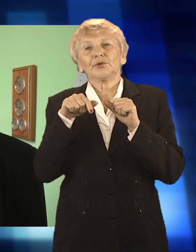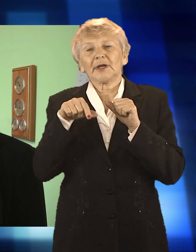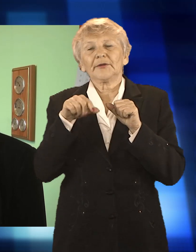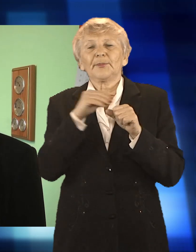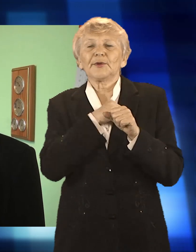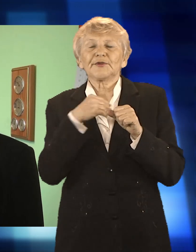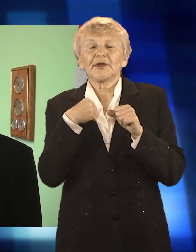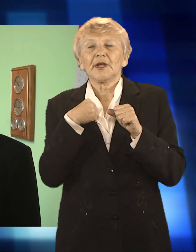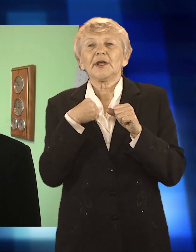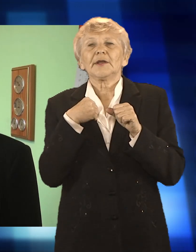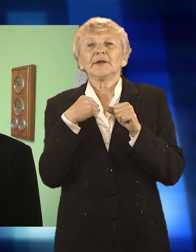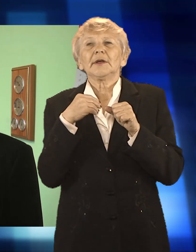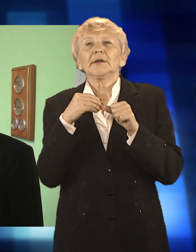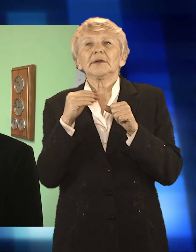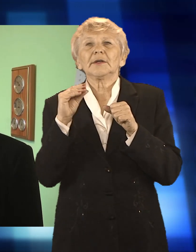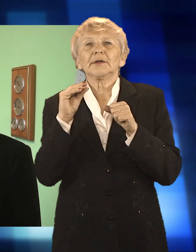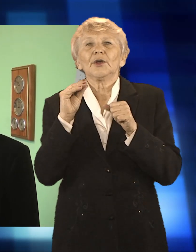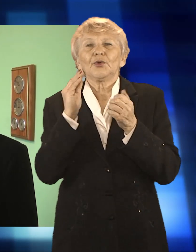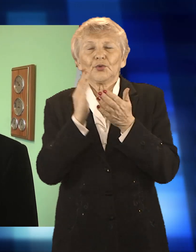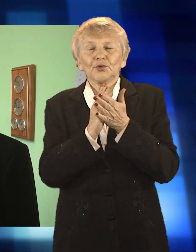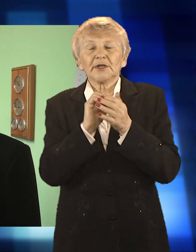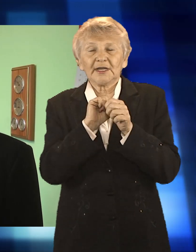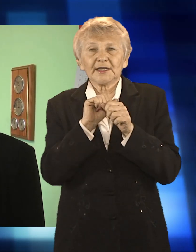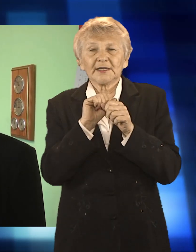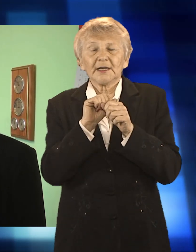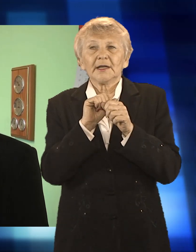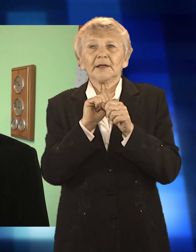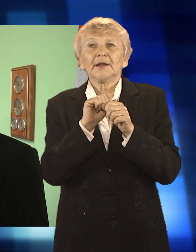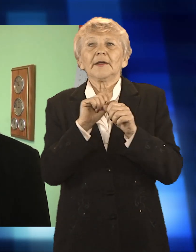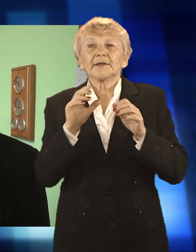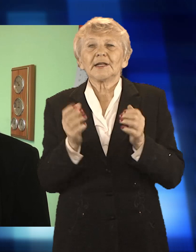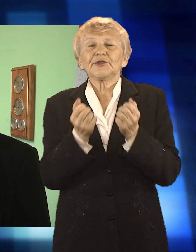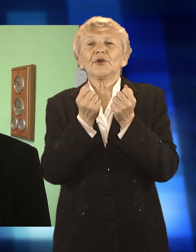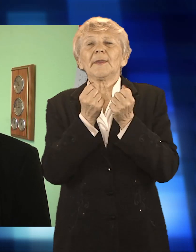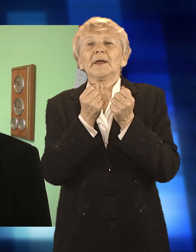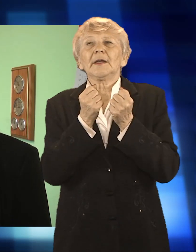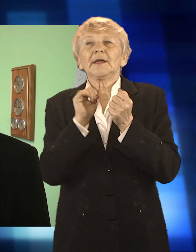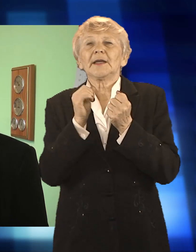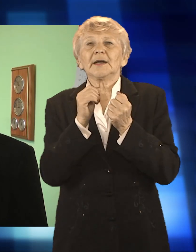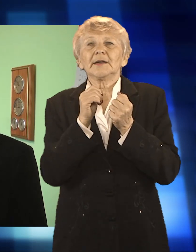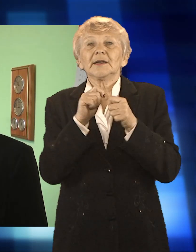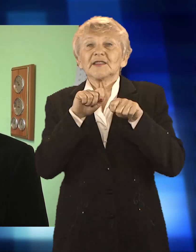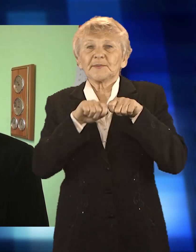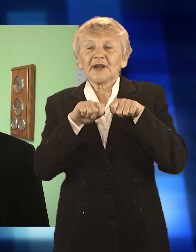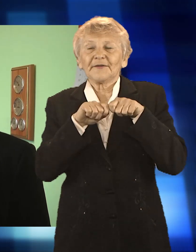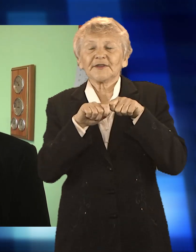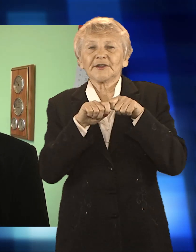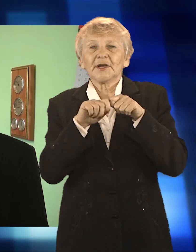takie objawy u nas wystąpią, należy koniecznie o tym powiedzieć lekarzowi, a jeżeli rzeczywiście